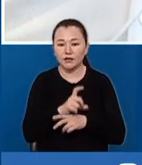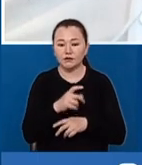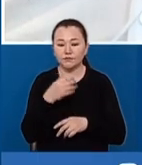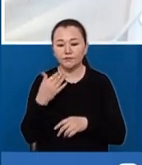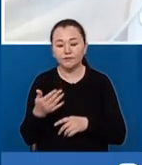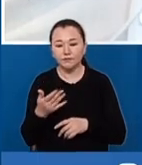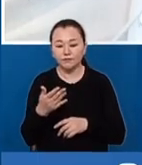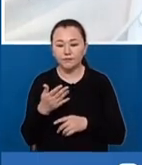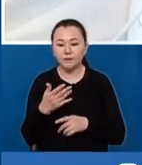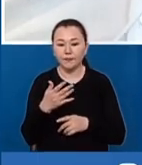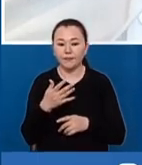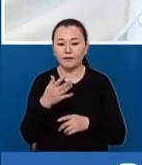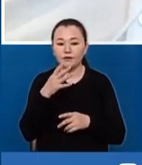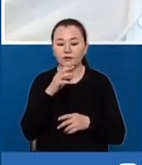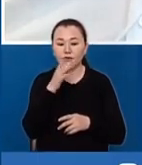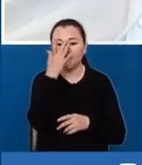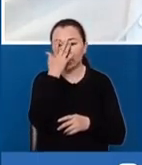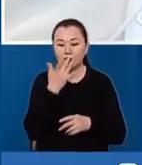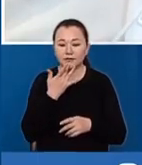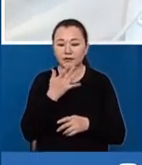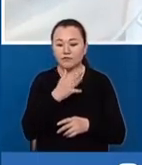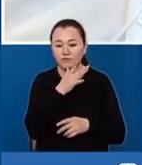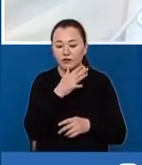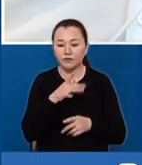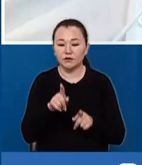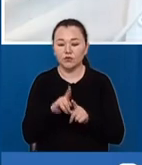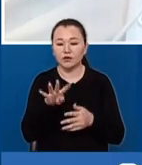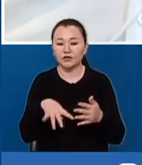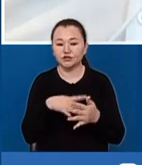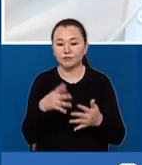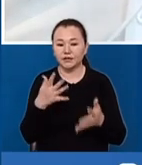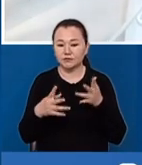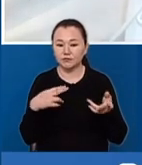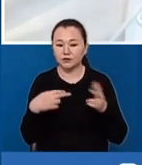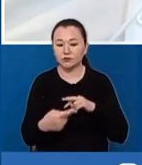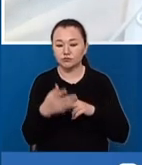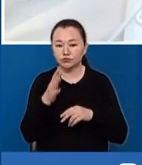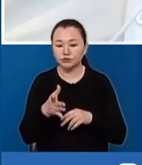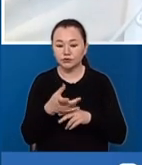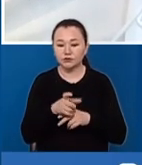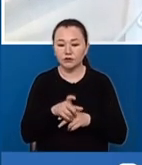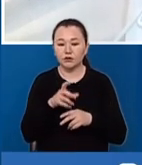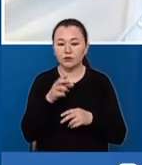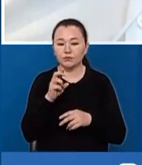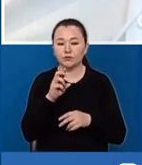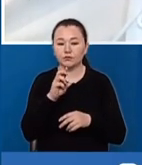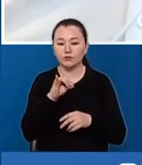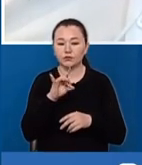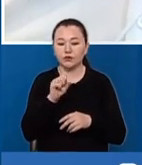егер жаз айлары осылай режимге көшсе, онда мына бюрократия дейміз